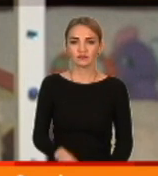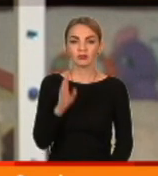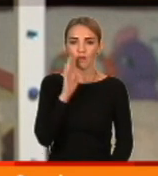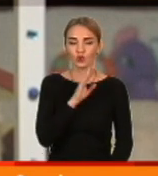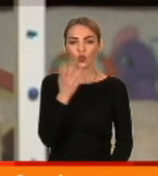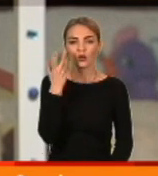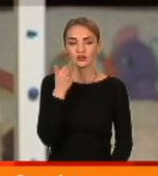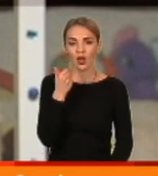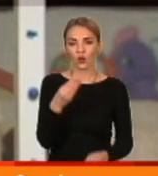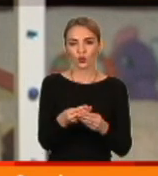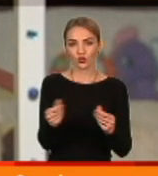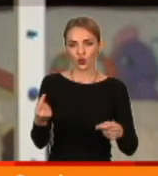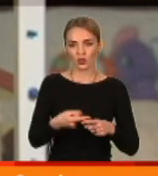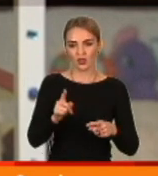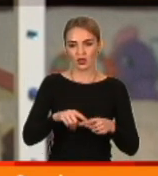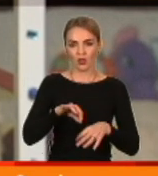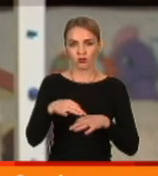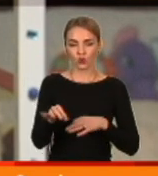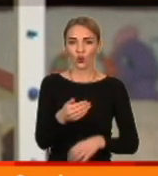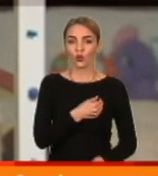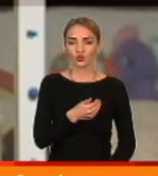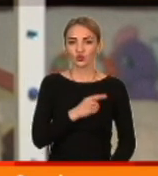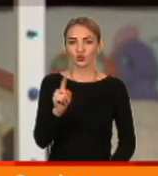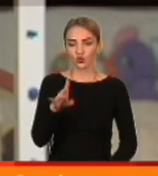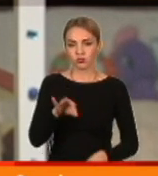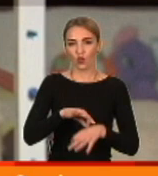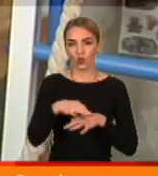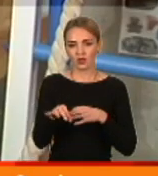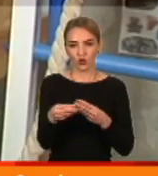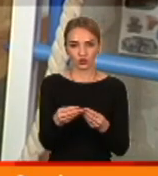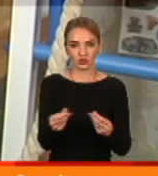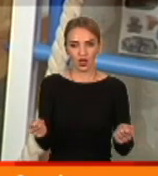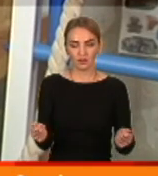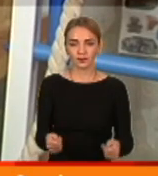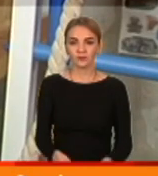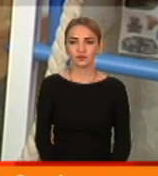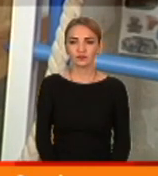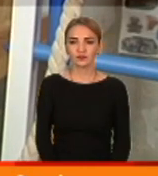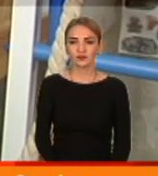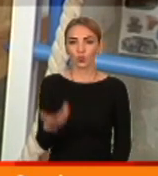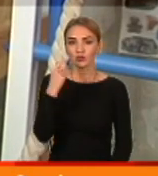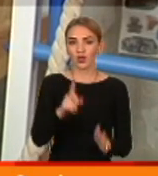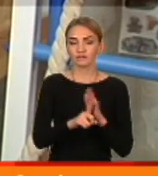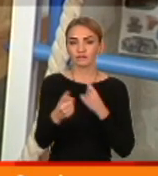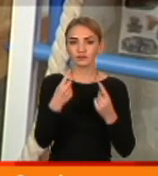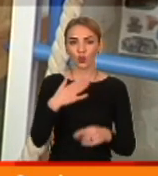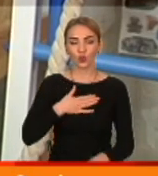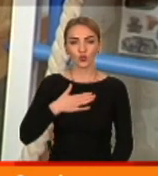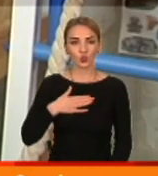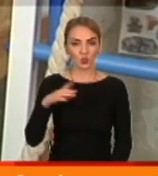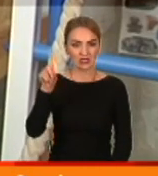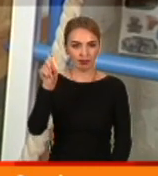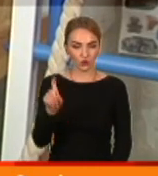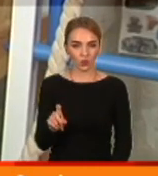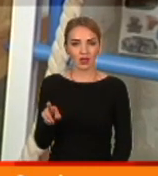мамочка, когда уйдет эта боль? Я хочу, чтобы она ушла, чтобы я была здоровой. Когда заводятся разговоры про мою спинку, то